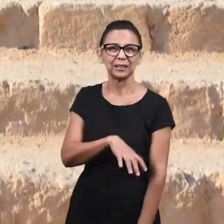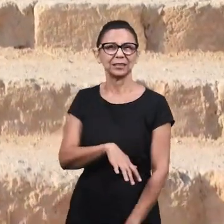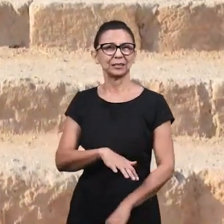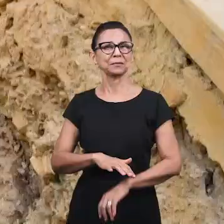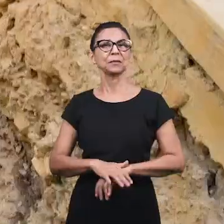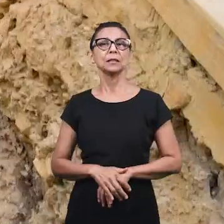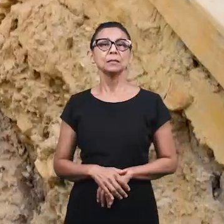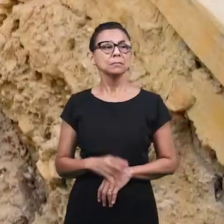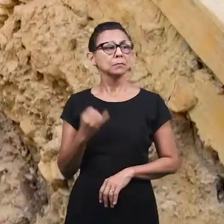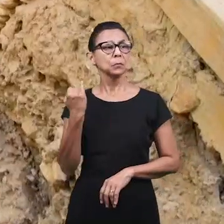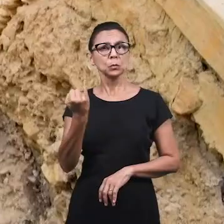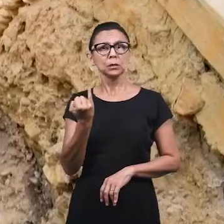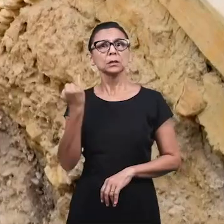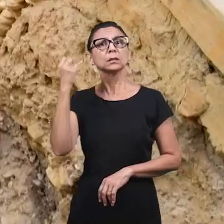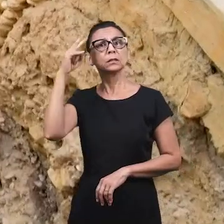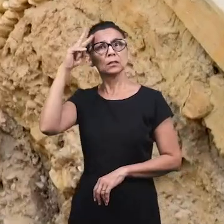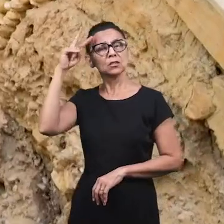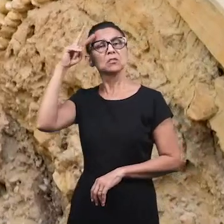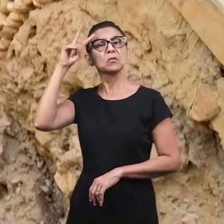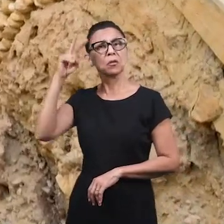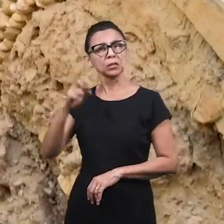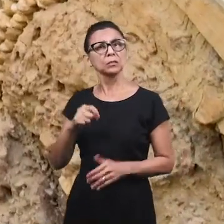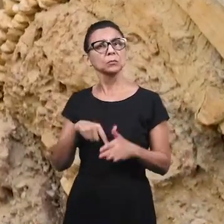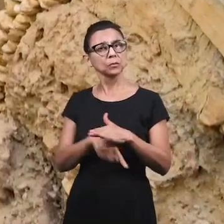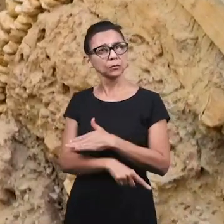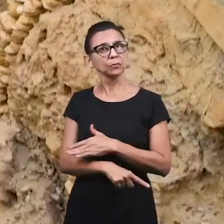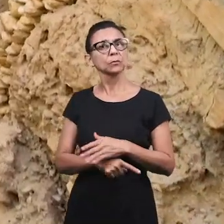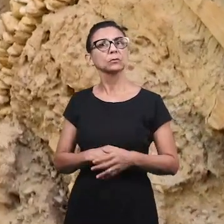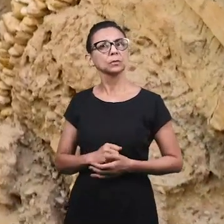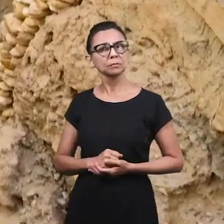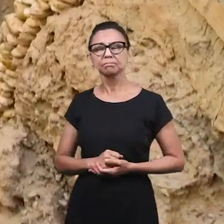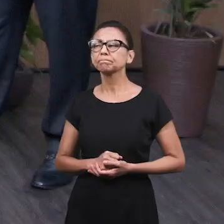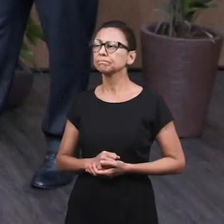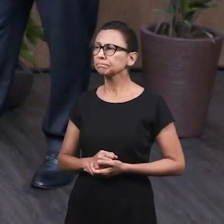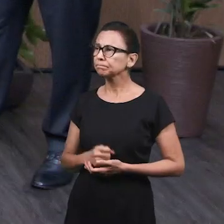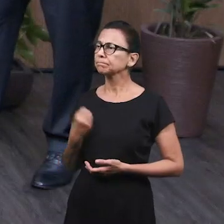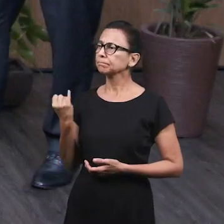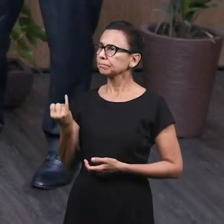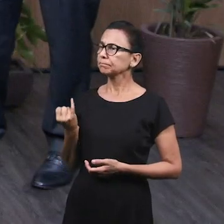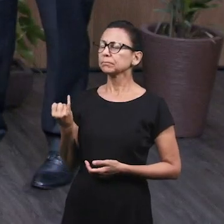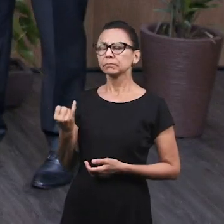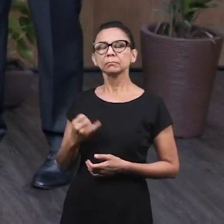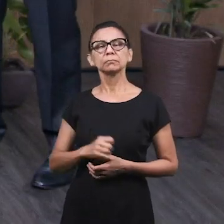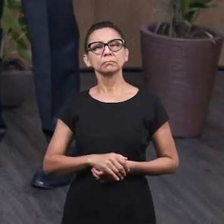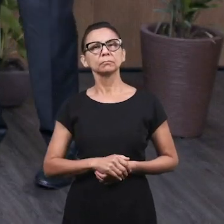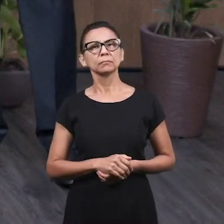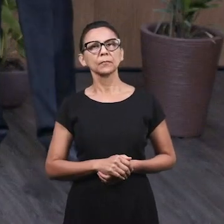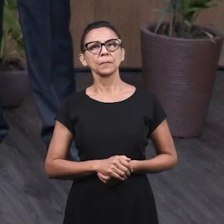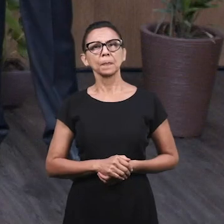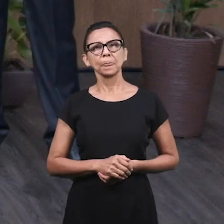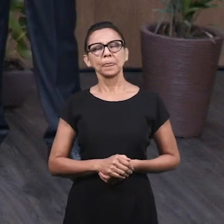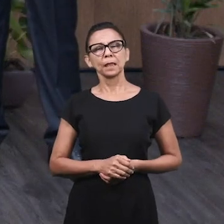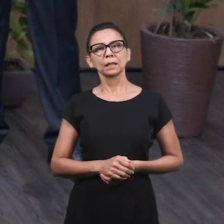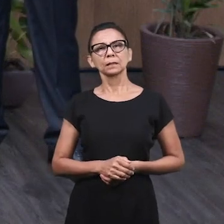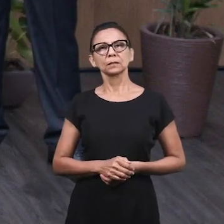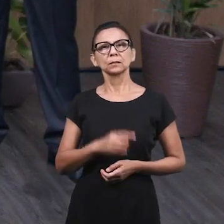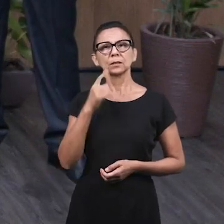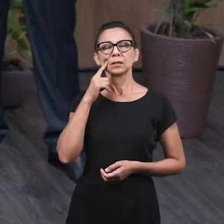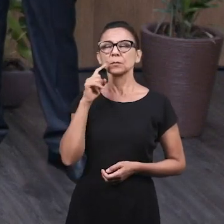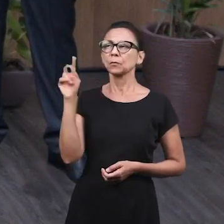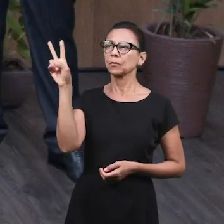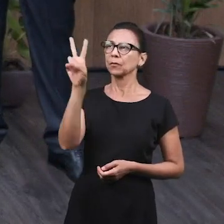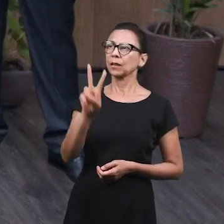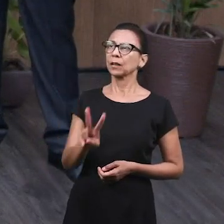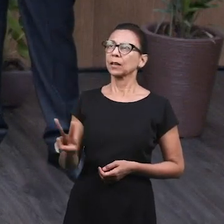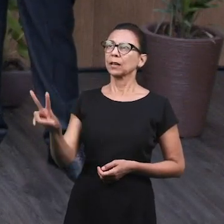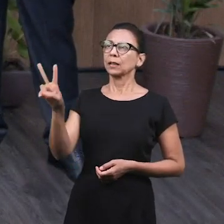décombres et des ruines. Il a une importance historique très grande. muito importante. Pendant que nous sommes en train de voir des images sur la